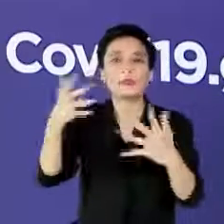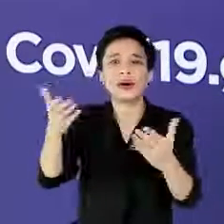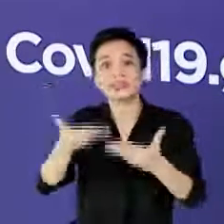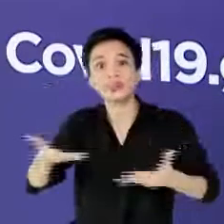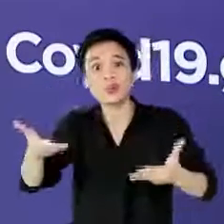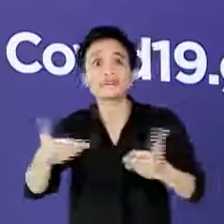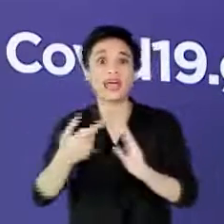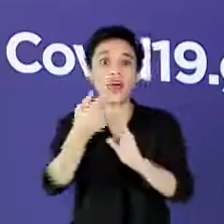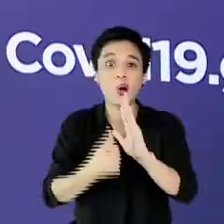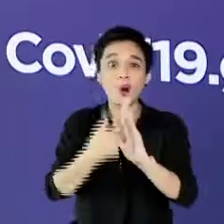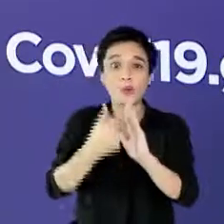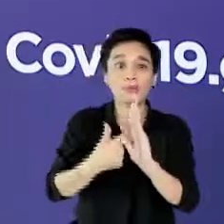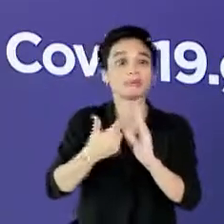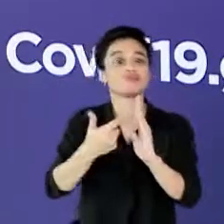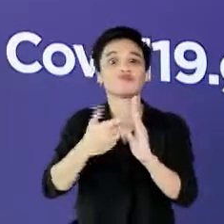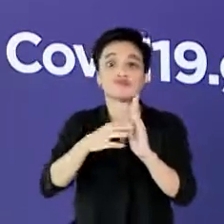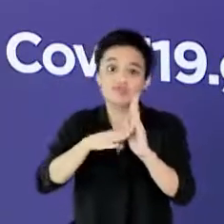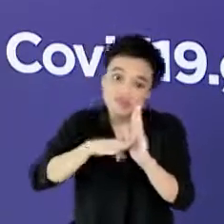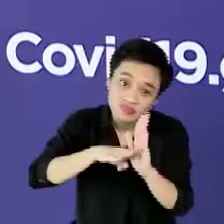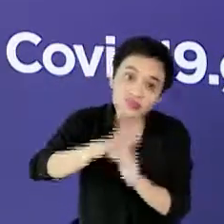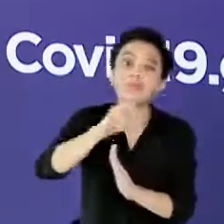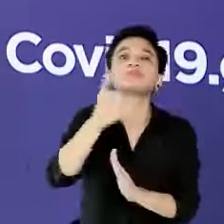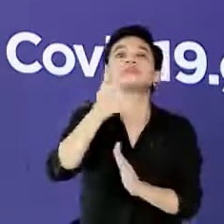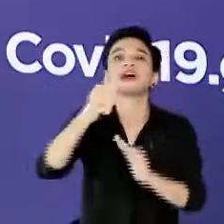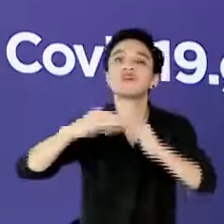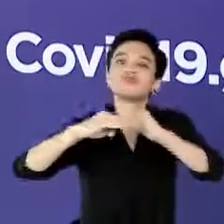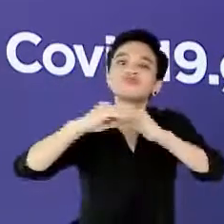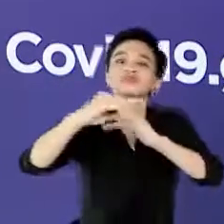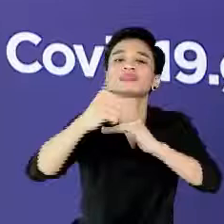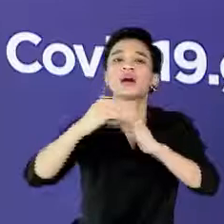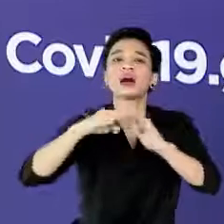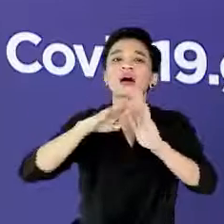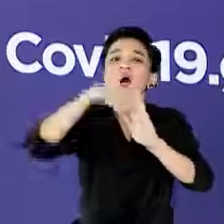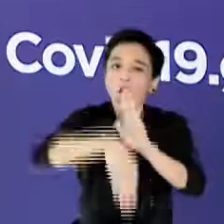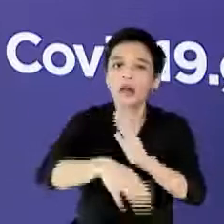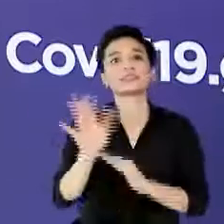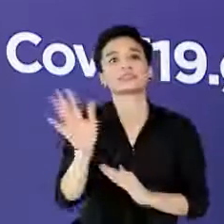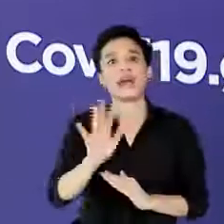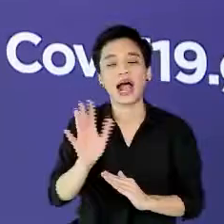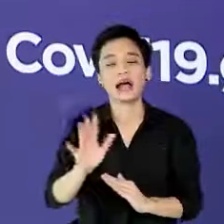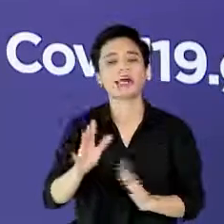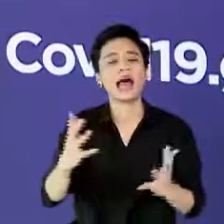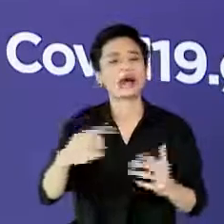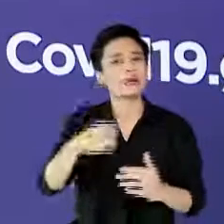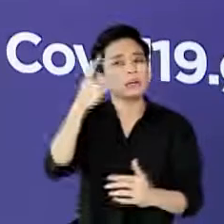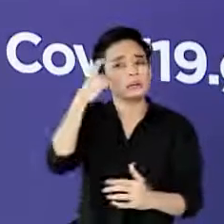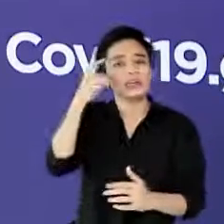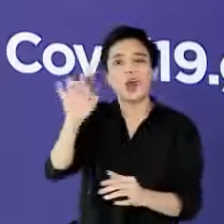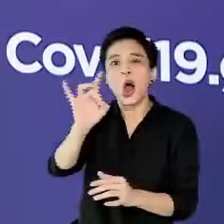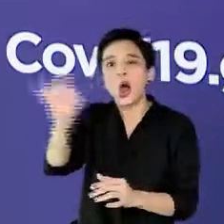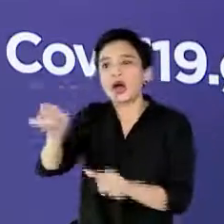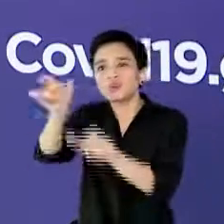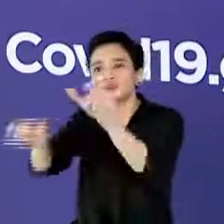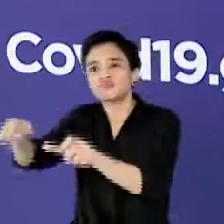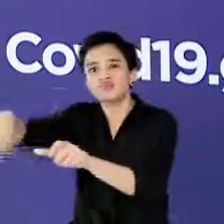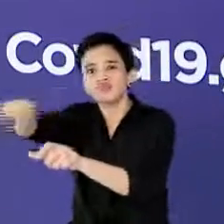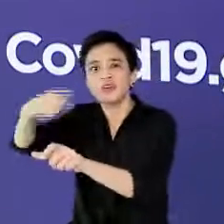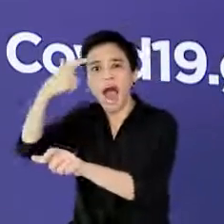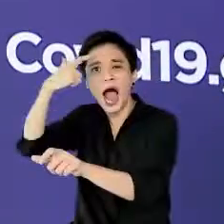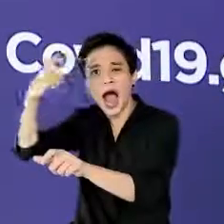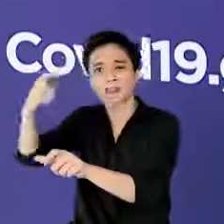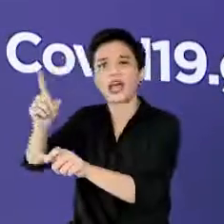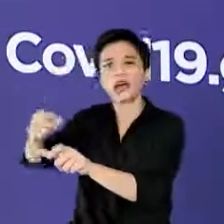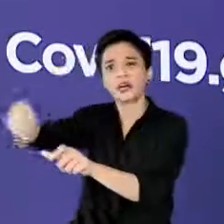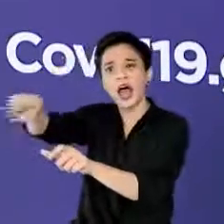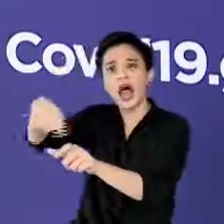bersama-sama Jadi eh saya pikir ada banyak ahli yang bisa memberikan